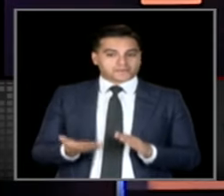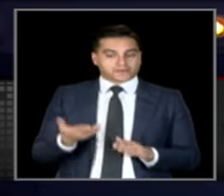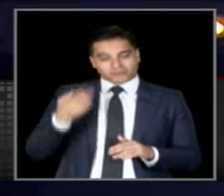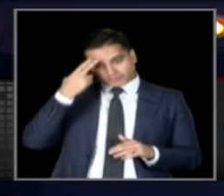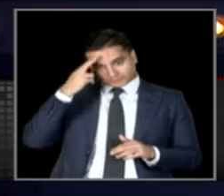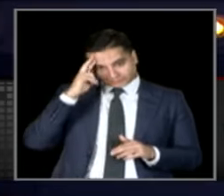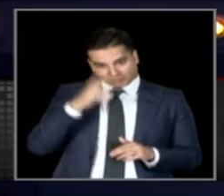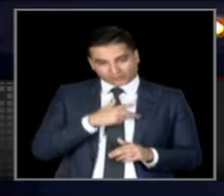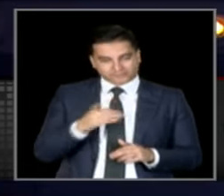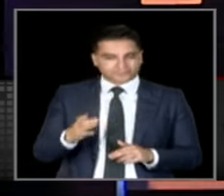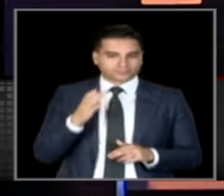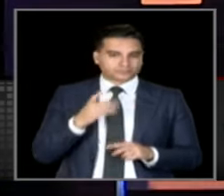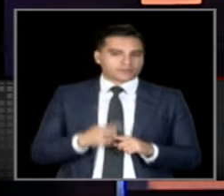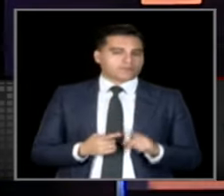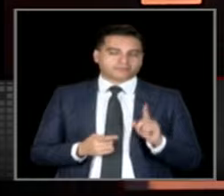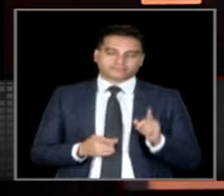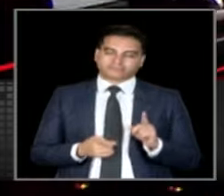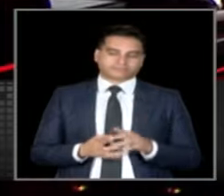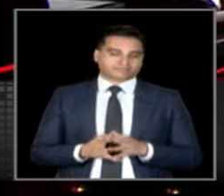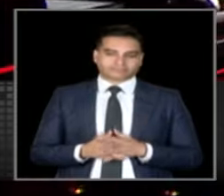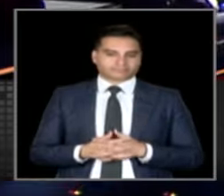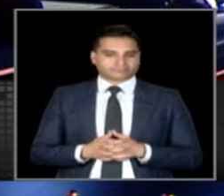أتشرن. إجابة خاطئة.